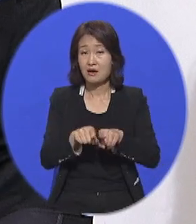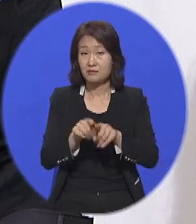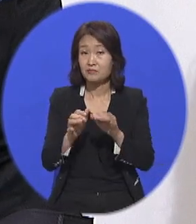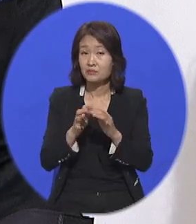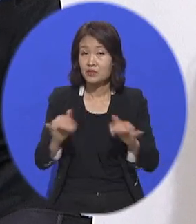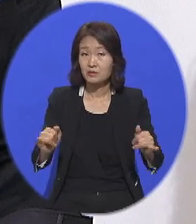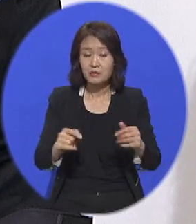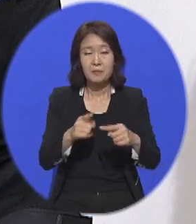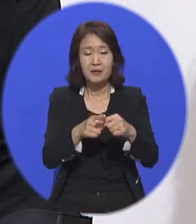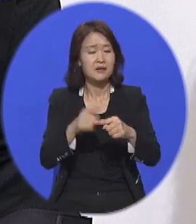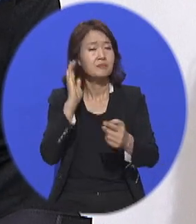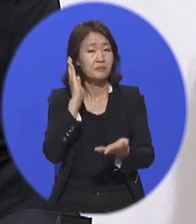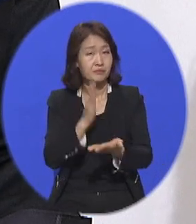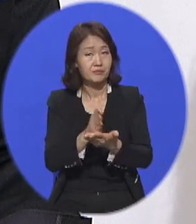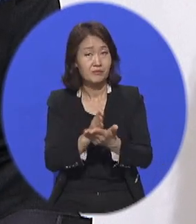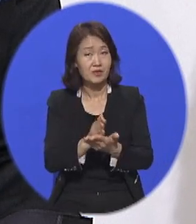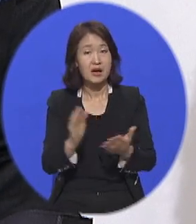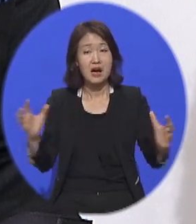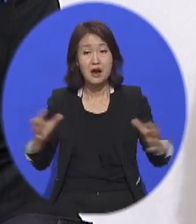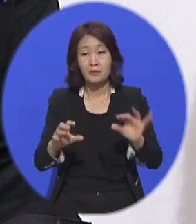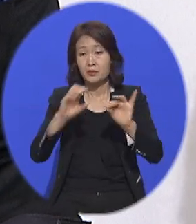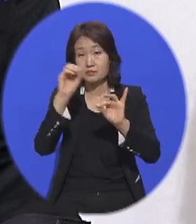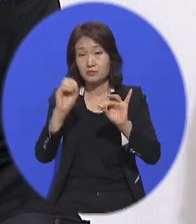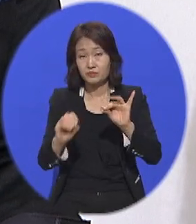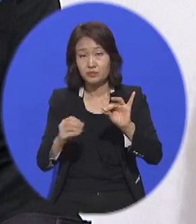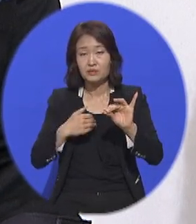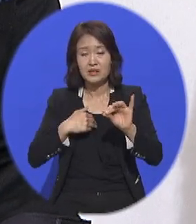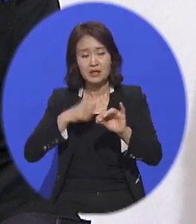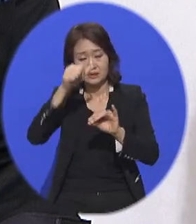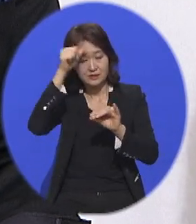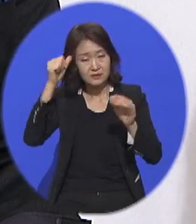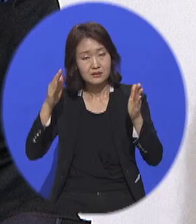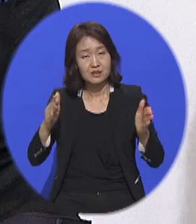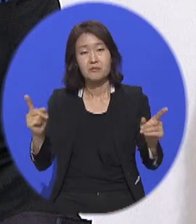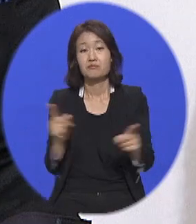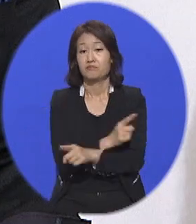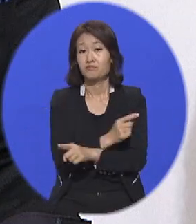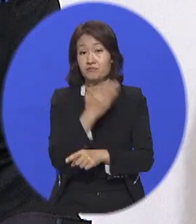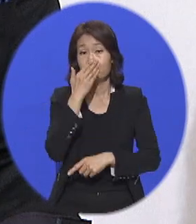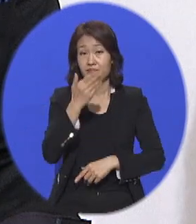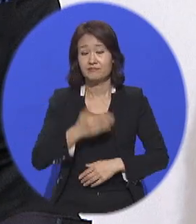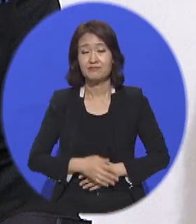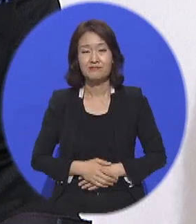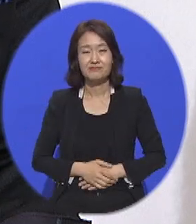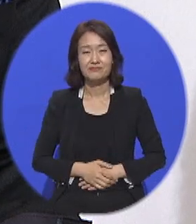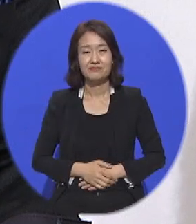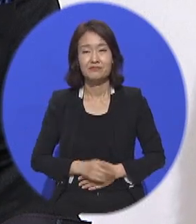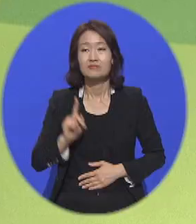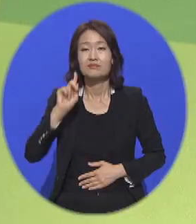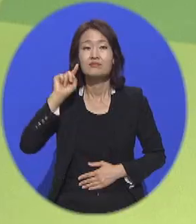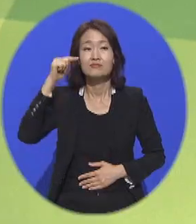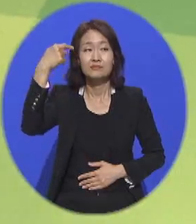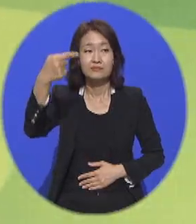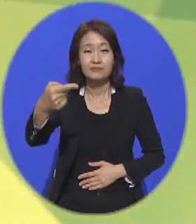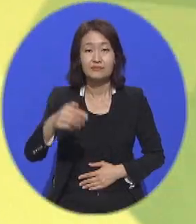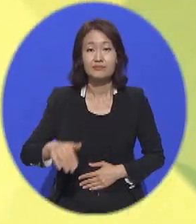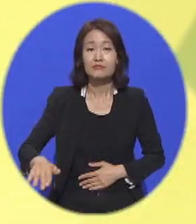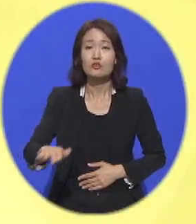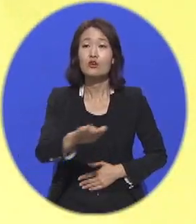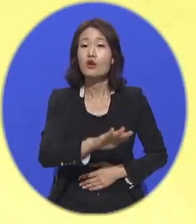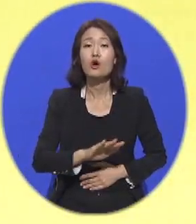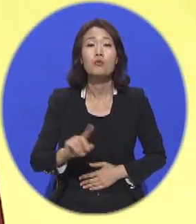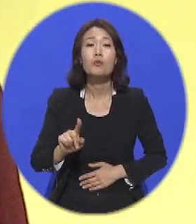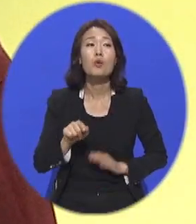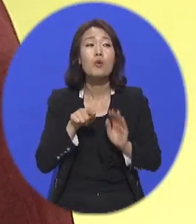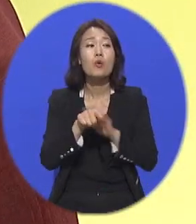사람은 반쪽이 아니고 전체로 내 인생을 바꾸기도 합니다. 예. 그 다음에가 이제 여러분들은 어디를